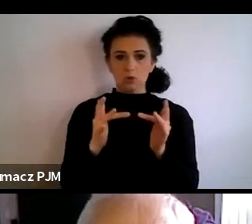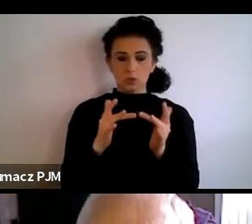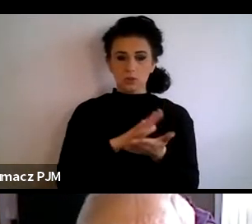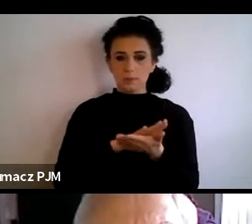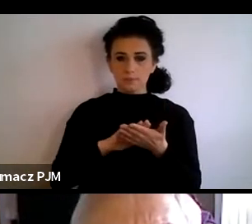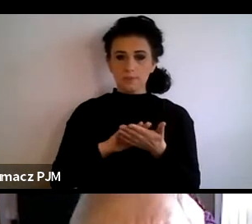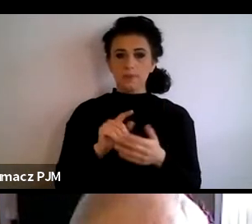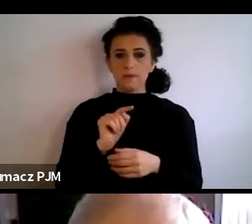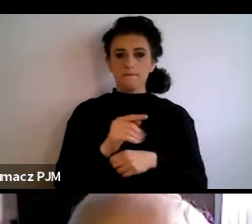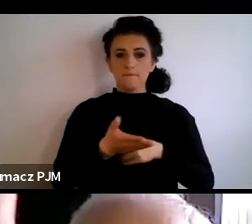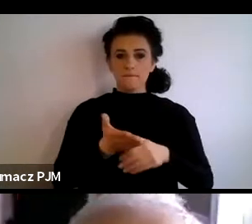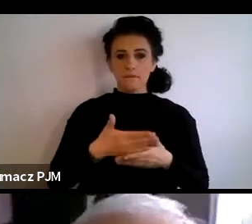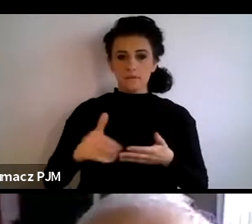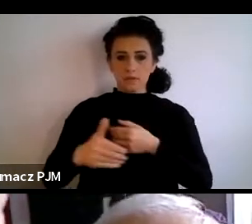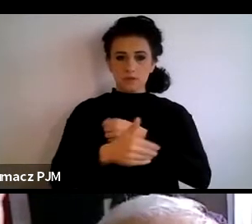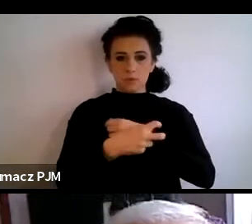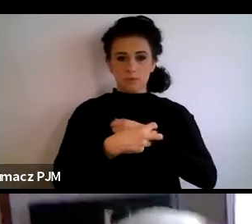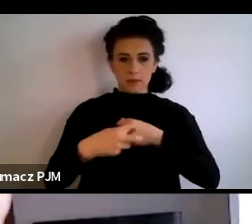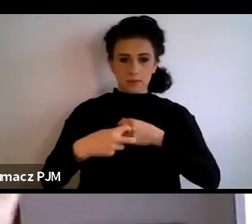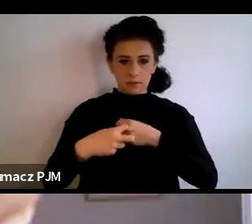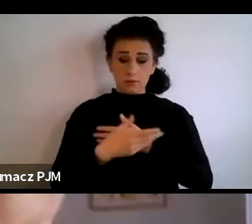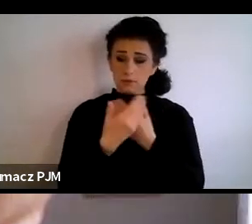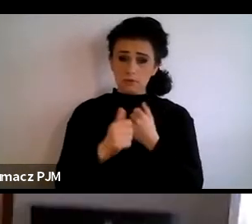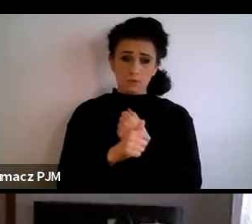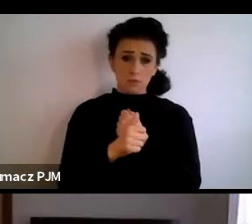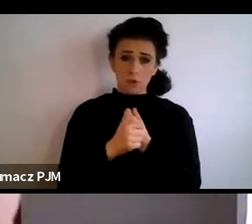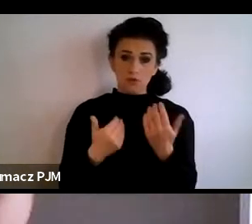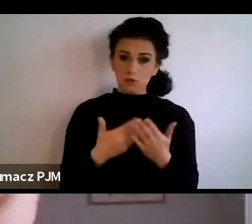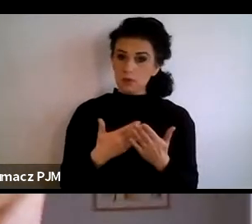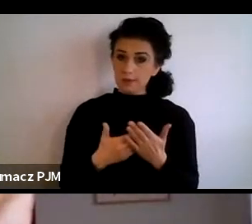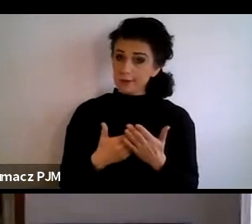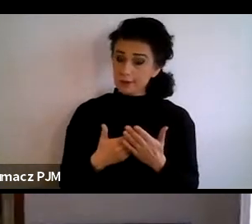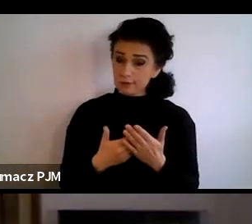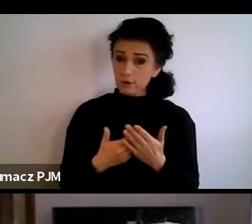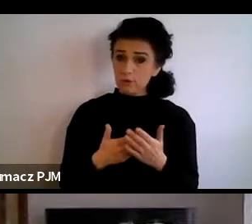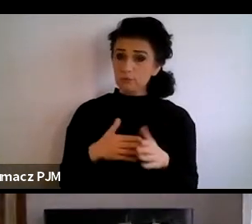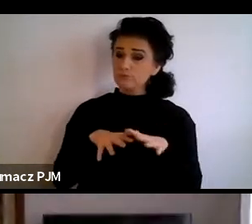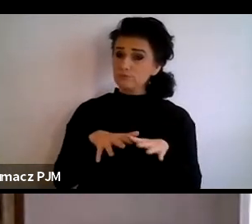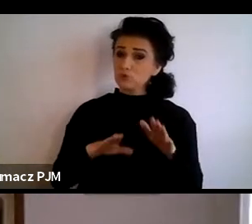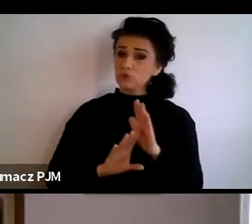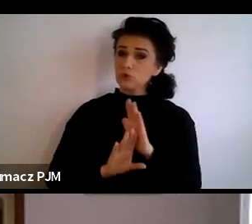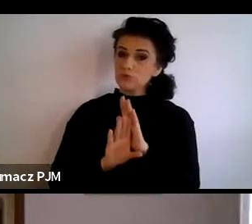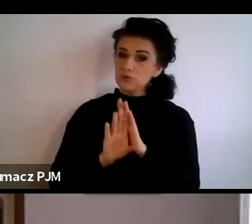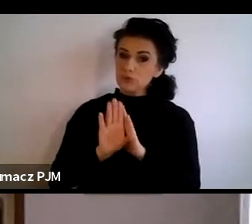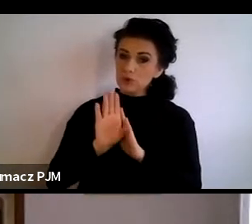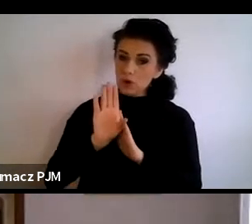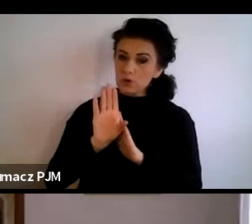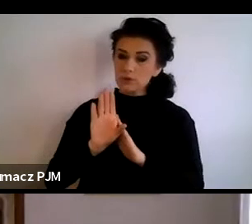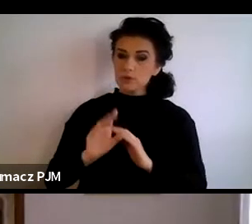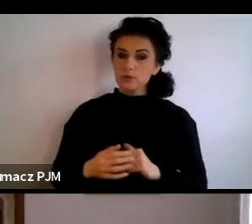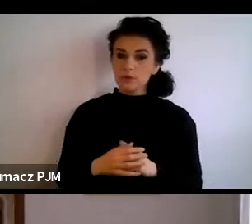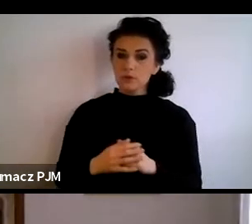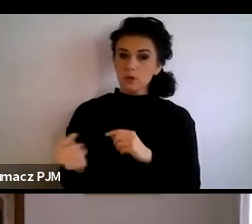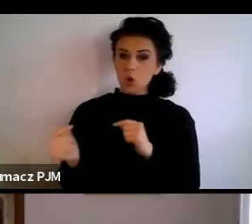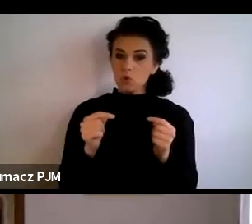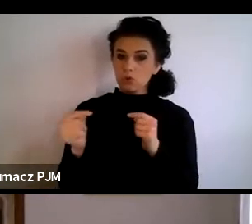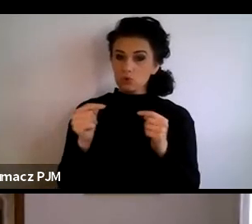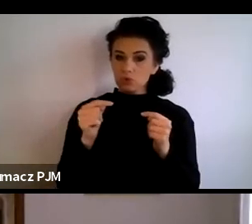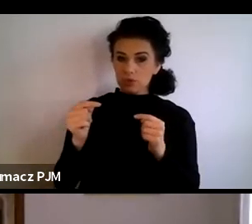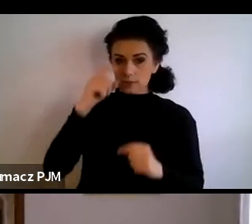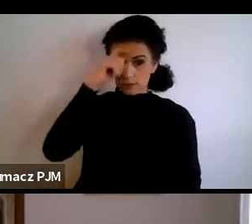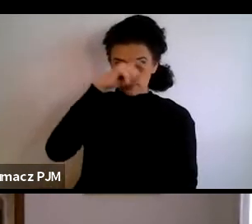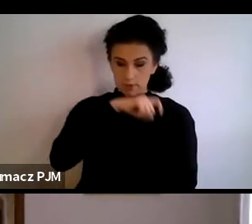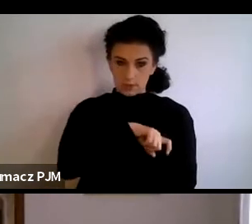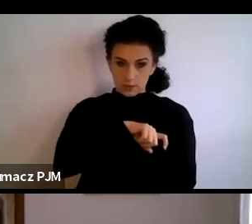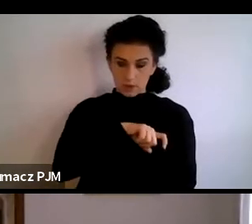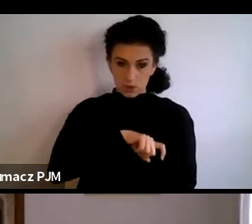medycznych bardzo dużo, nie wiem czym to jest spowodowane. I mamy tak duży wzrost tych konsultacji psychologicznych. Mówiłam